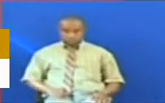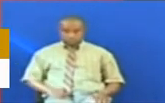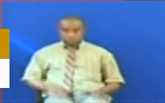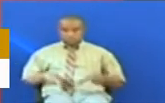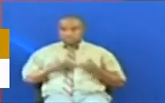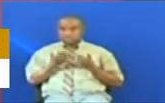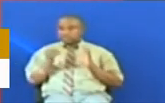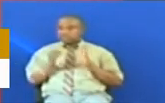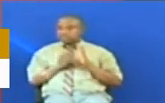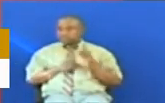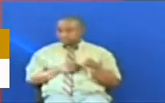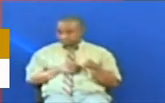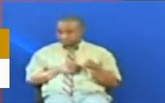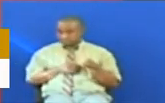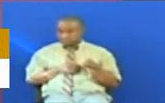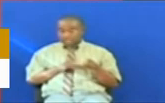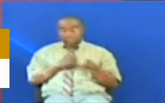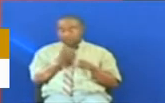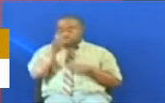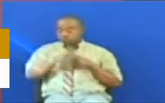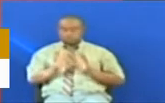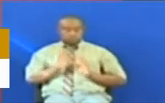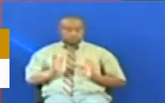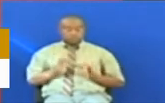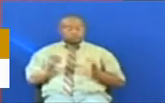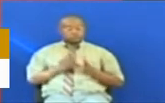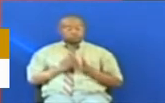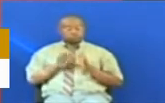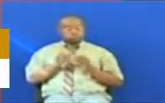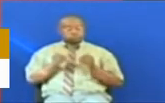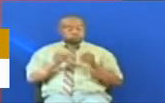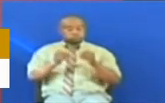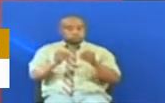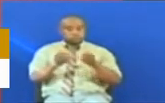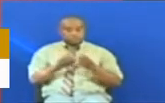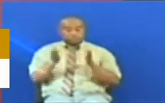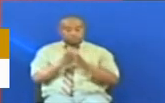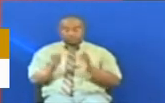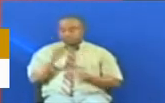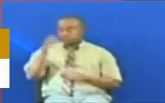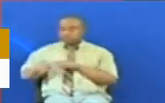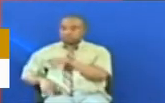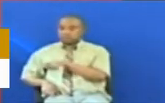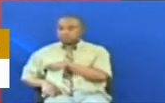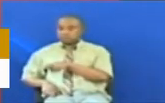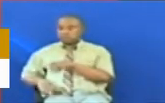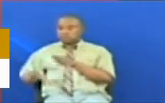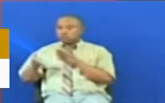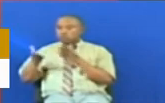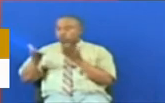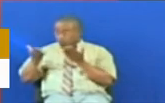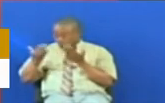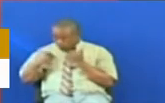sheria haijaisha, haijakomea hapo, imeenda mbele zaidi na kuipa nafasi Zanzibar hata kuchea zile meetings ambazo